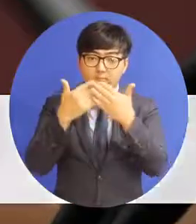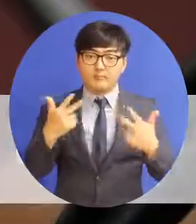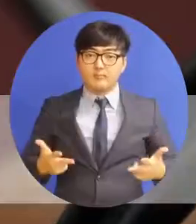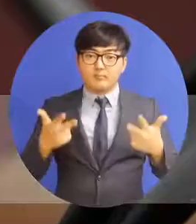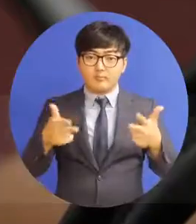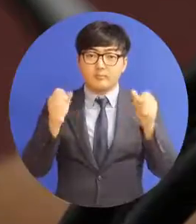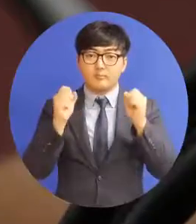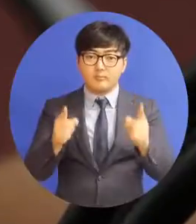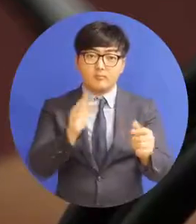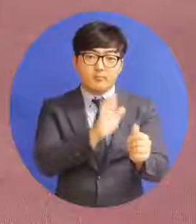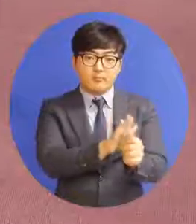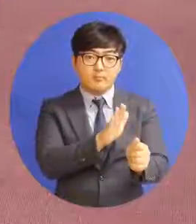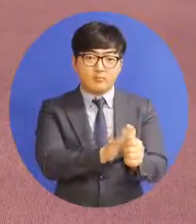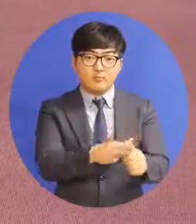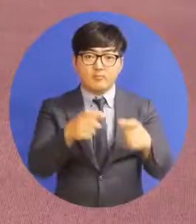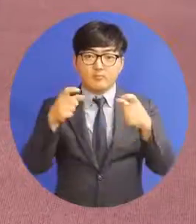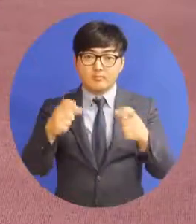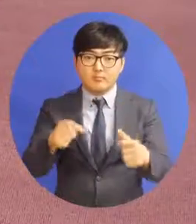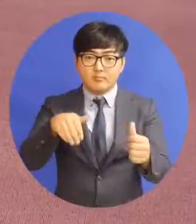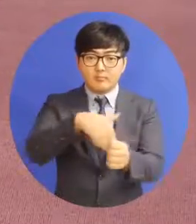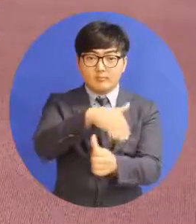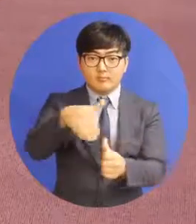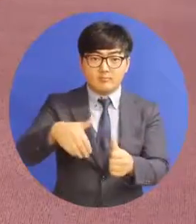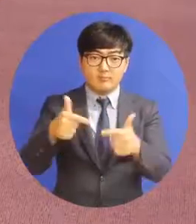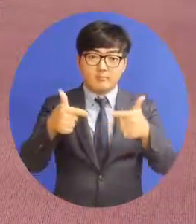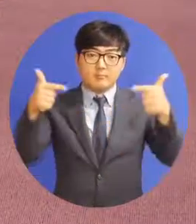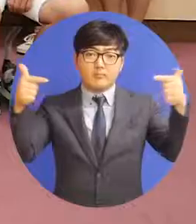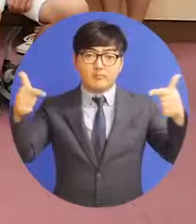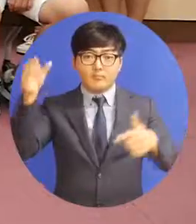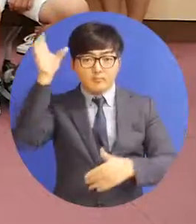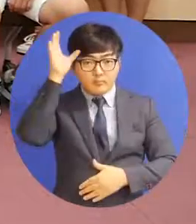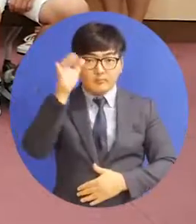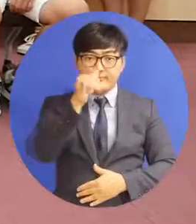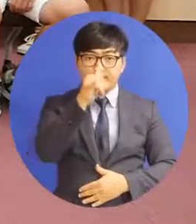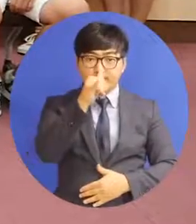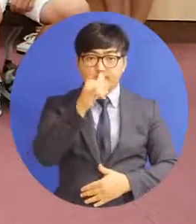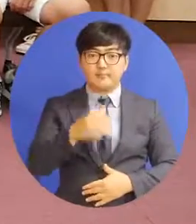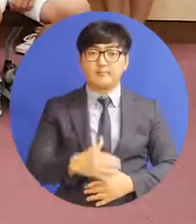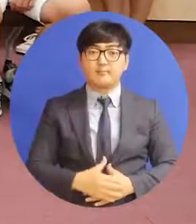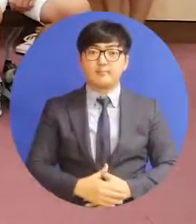봉사기회를 제공해 지역의 교육 환경이 크게 신장될 것으로 기대하고 있습니다.